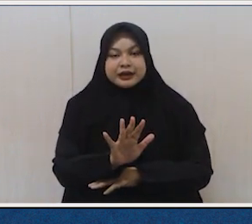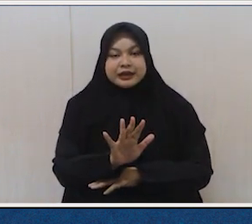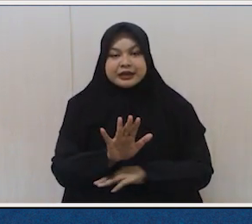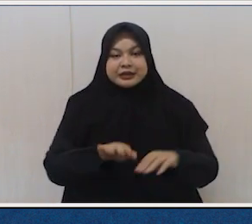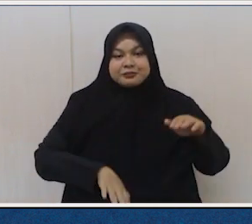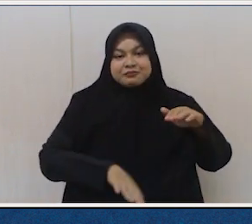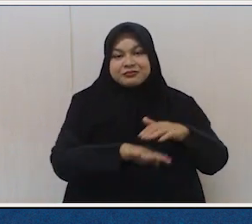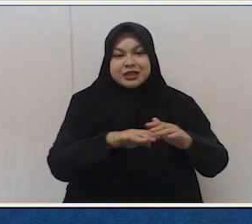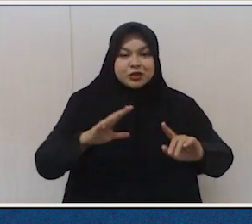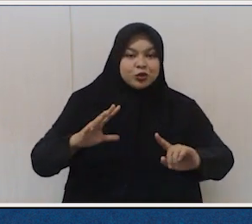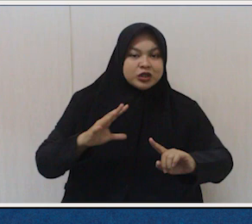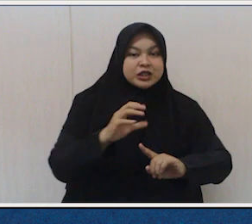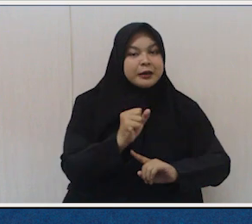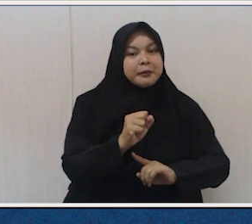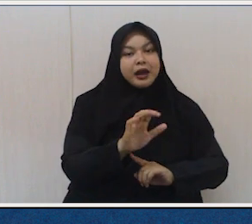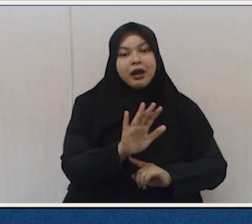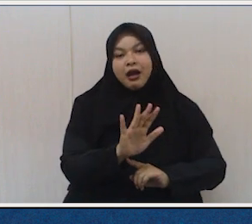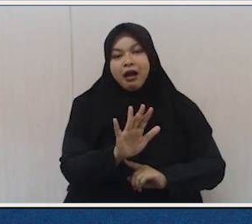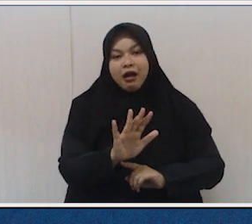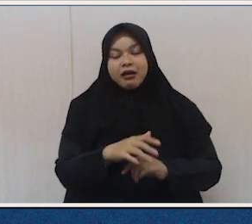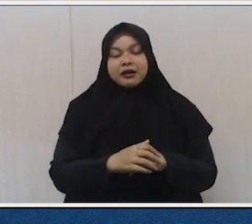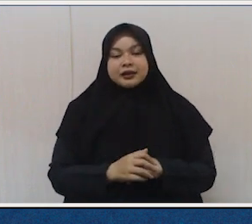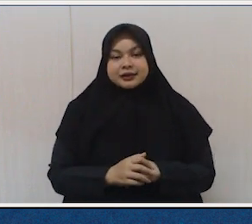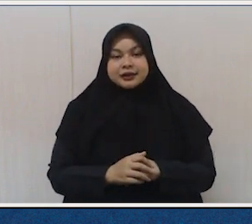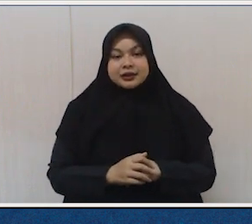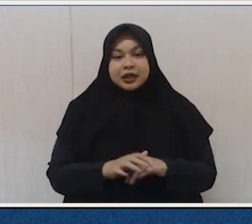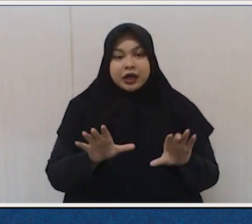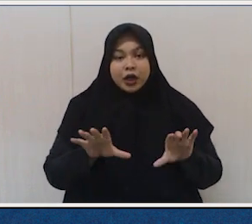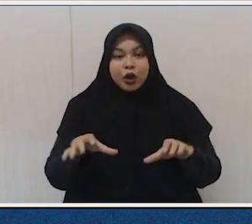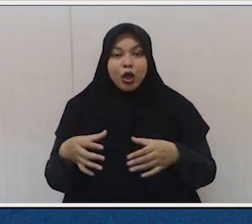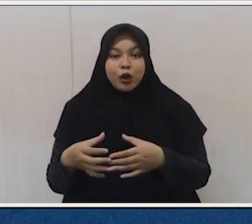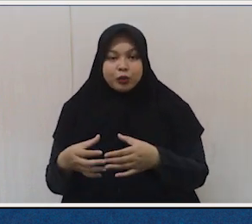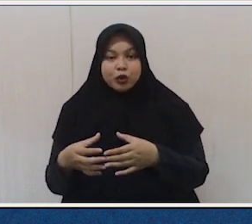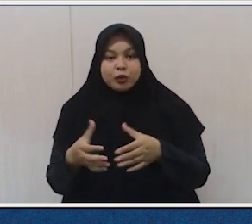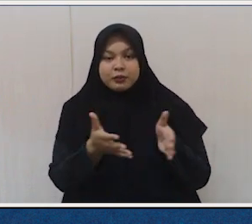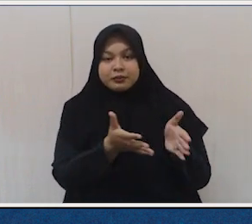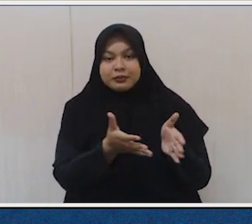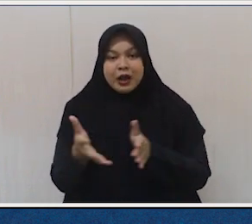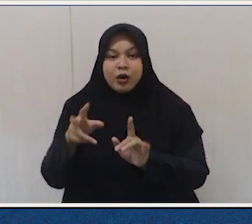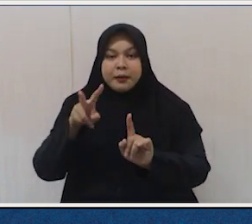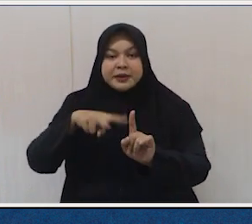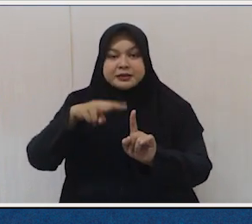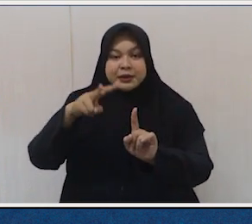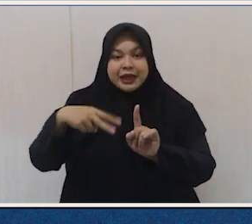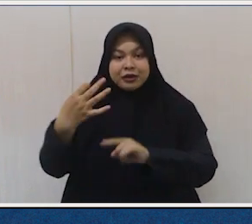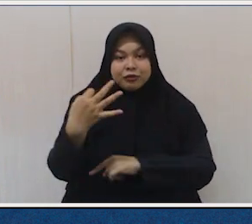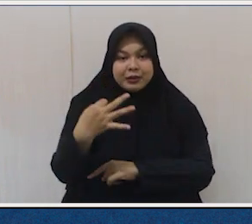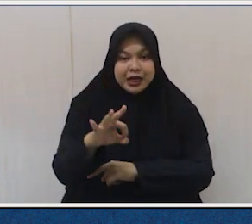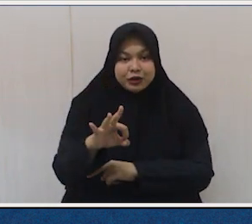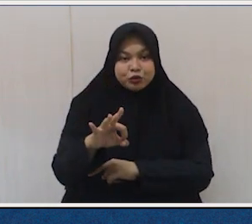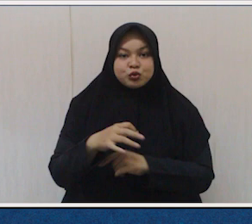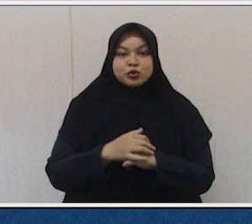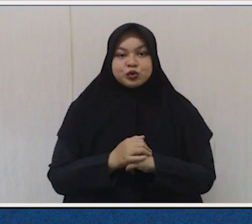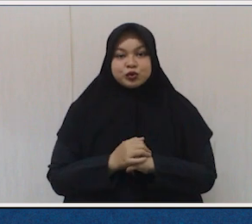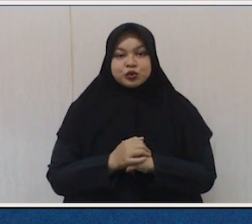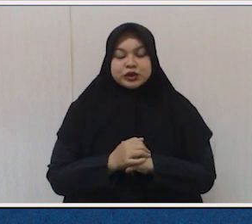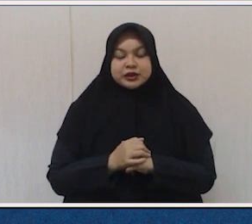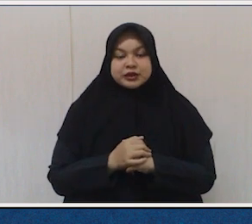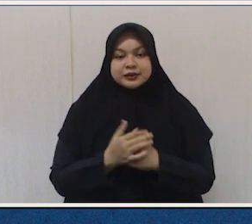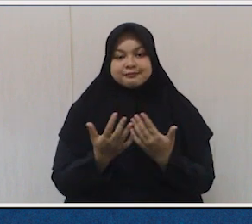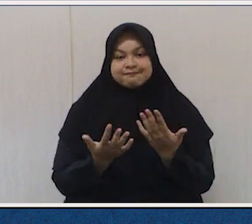tercapai walaupun kelompok Pasal itu kemudian membawa perspektif baru bahwa ee